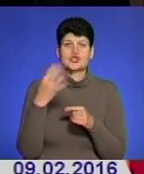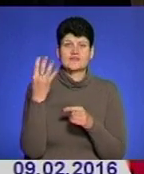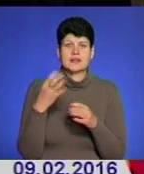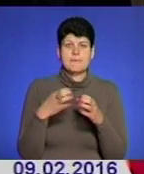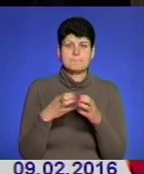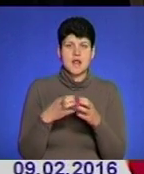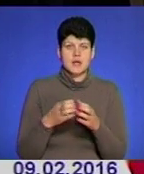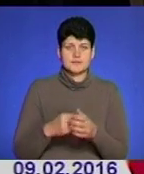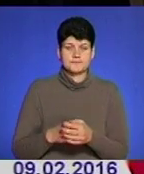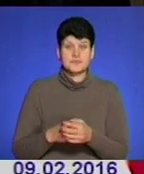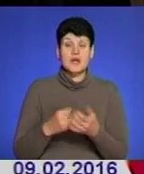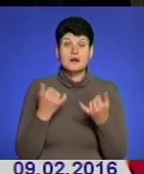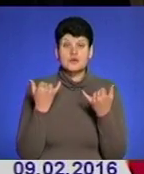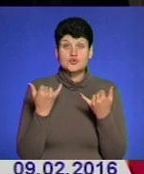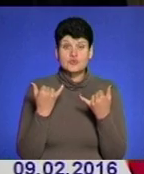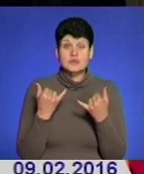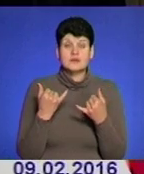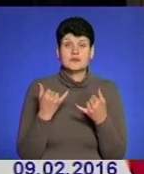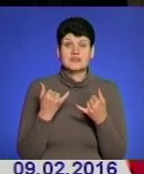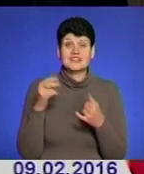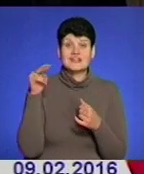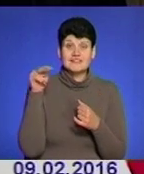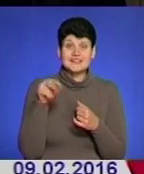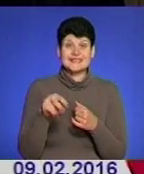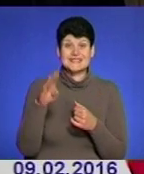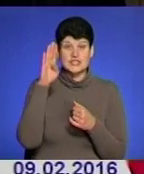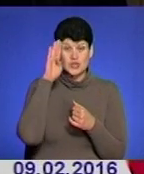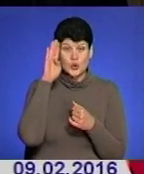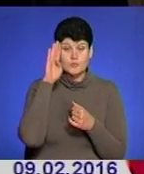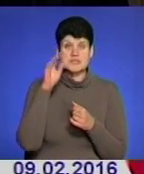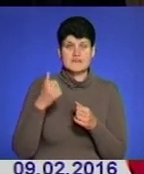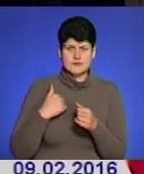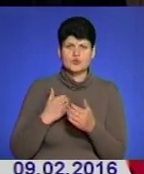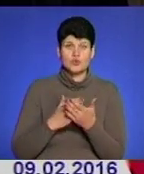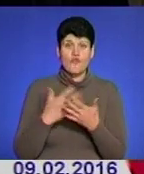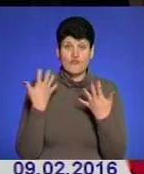бригада. А сьогодні 3 тисячі хлопців, військовослужбовців,